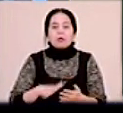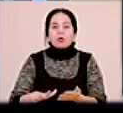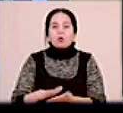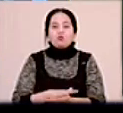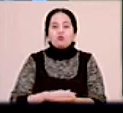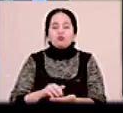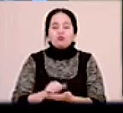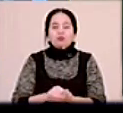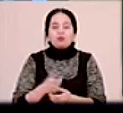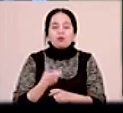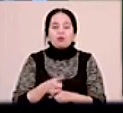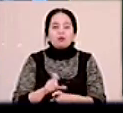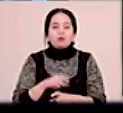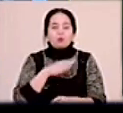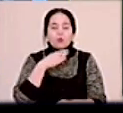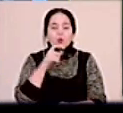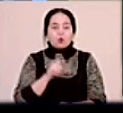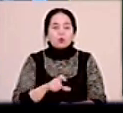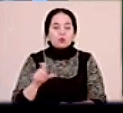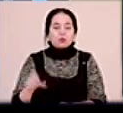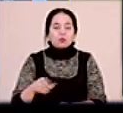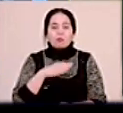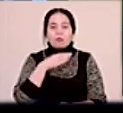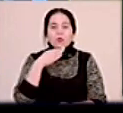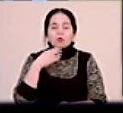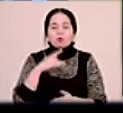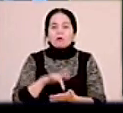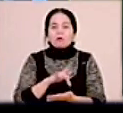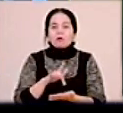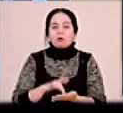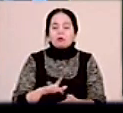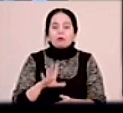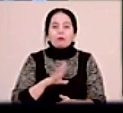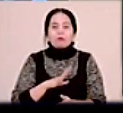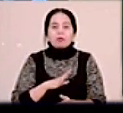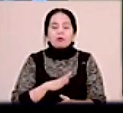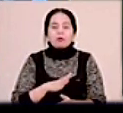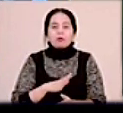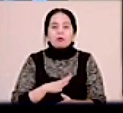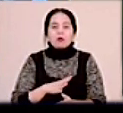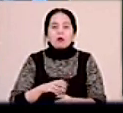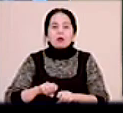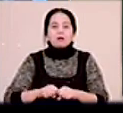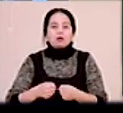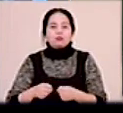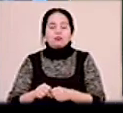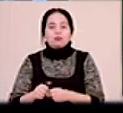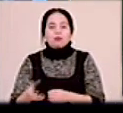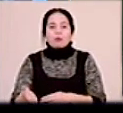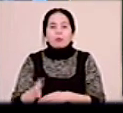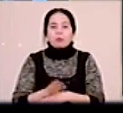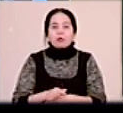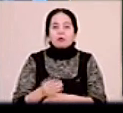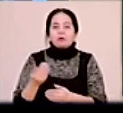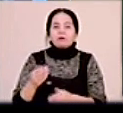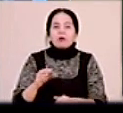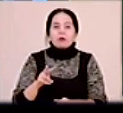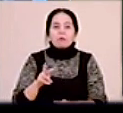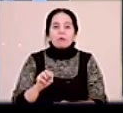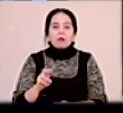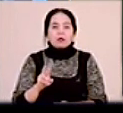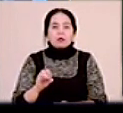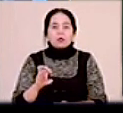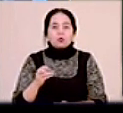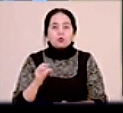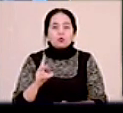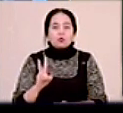уничтожено очень много людей, многие города были разрушены. По приказу Александра Македонского в